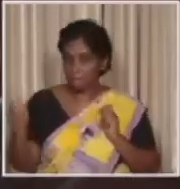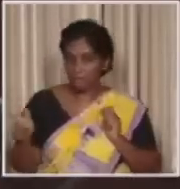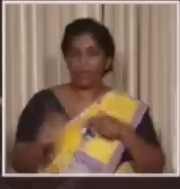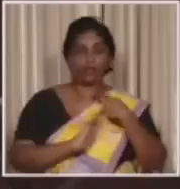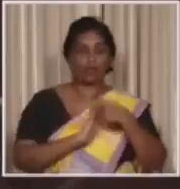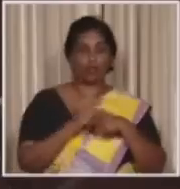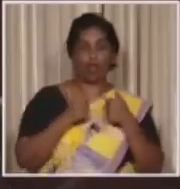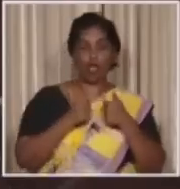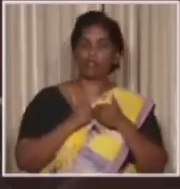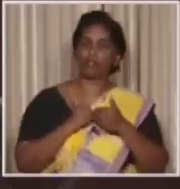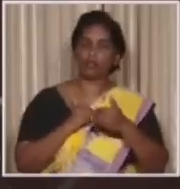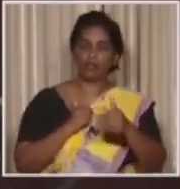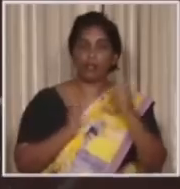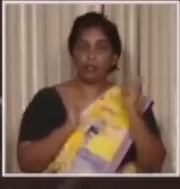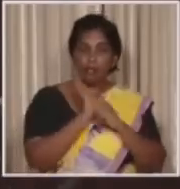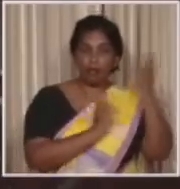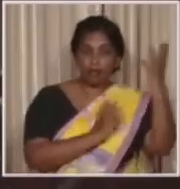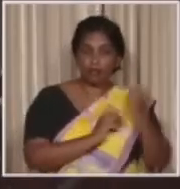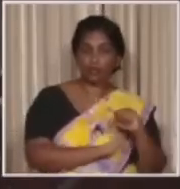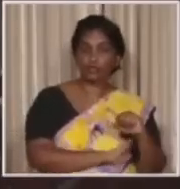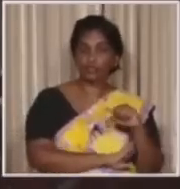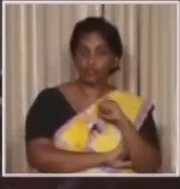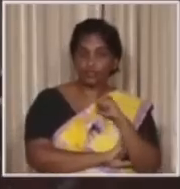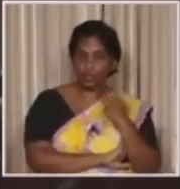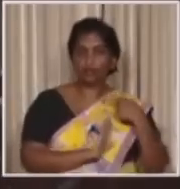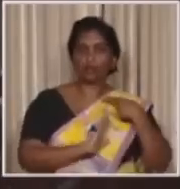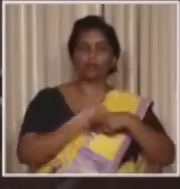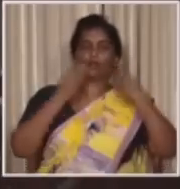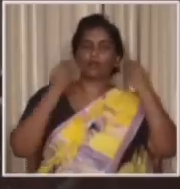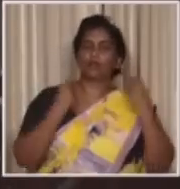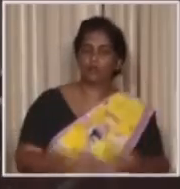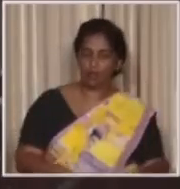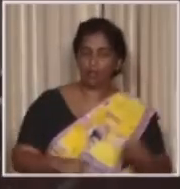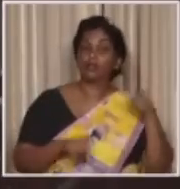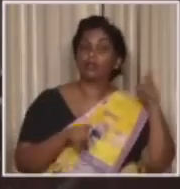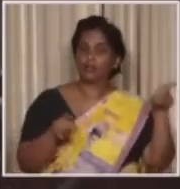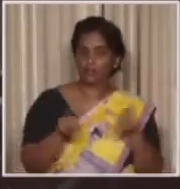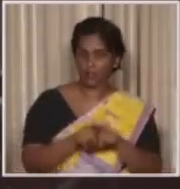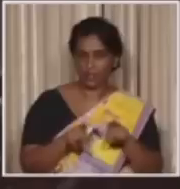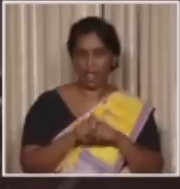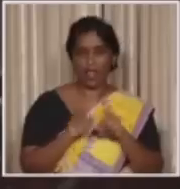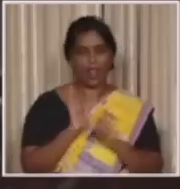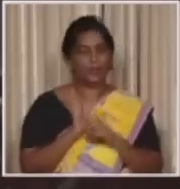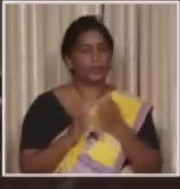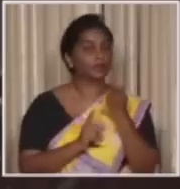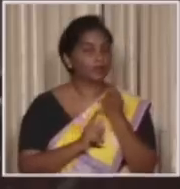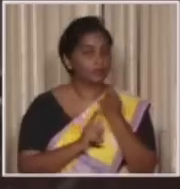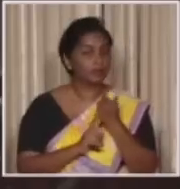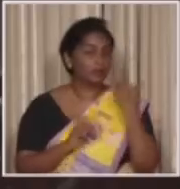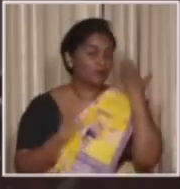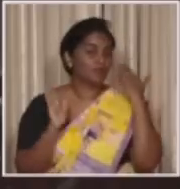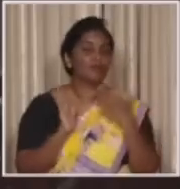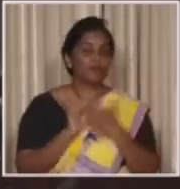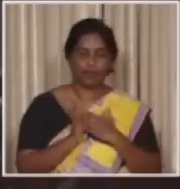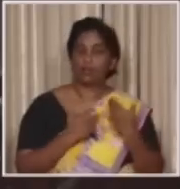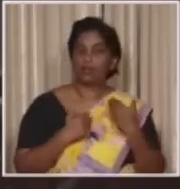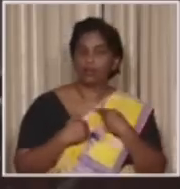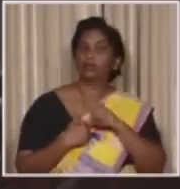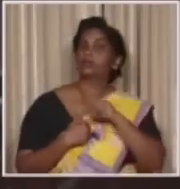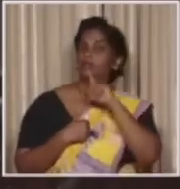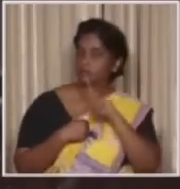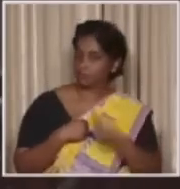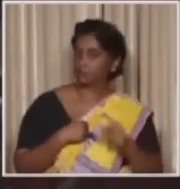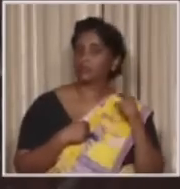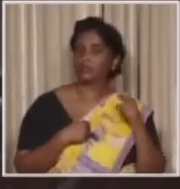රට හොඳට යනවා. ණය ගන්න ශක්තියක් නැති වෙනකොට රට වැටෙනවා. ඒක තමයි මේ ලිබරල් ආර්ථිකයේ පදනම. අපි යෝජනා